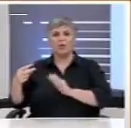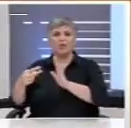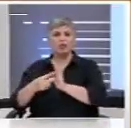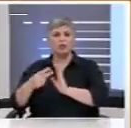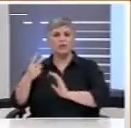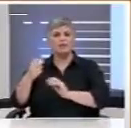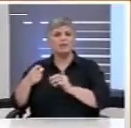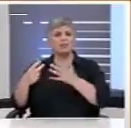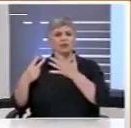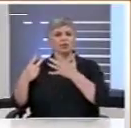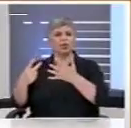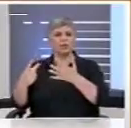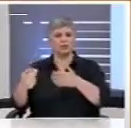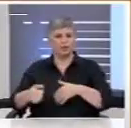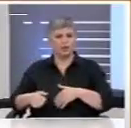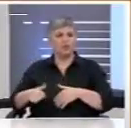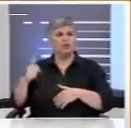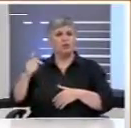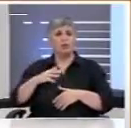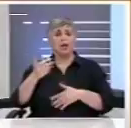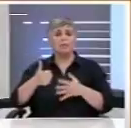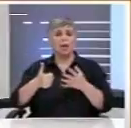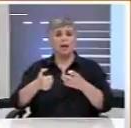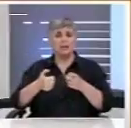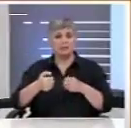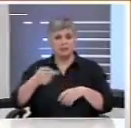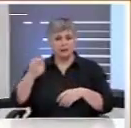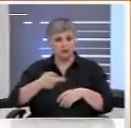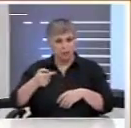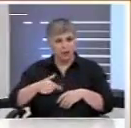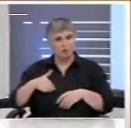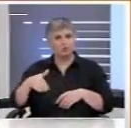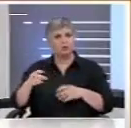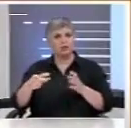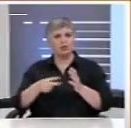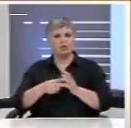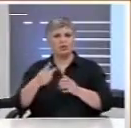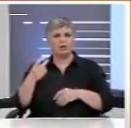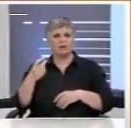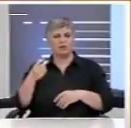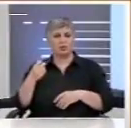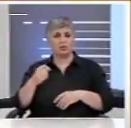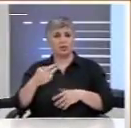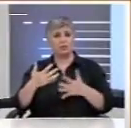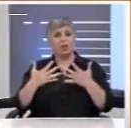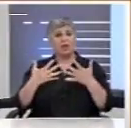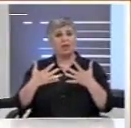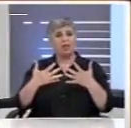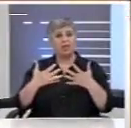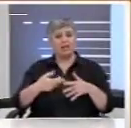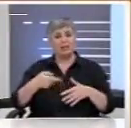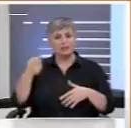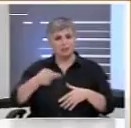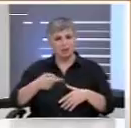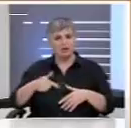το 60% θα το φτάσουμε σε 3 χρόνια, το 2020. Με 10% ανάπτυξη, το 0%, δηλαδή θα σβήσουμε